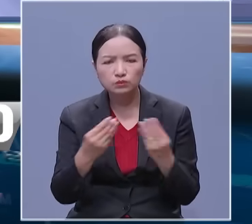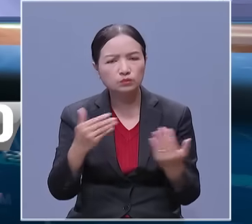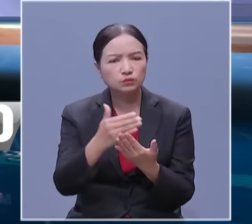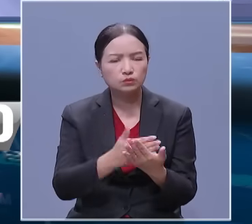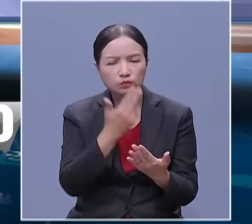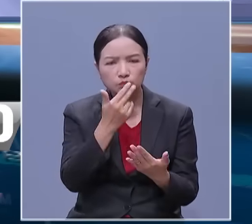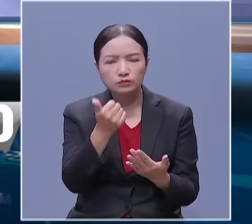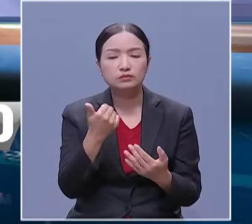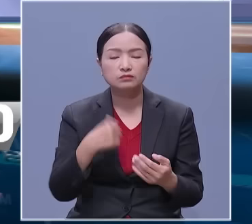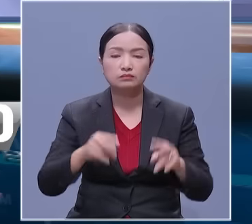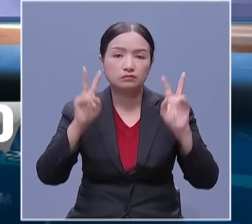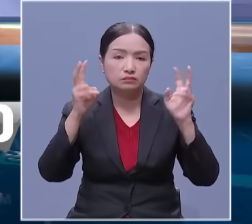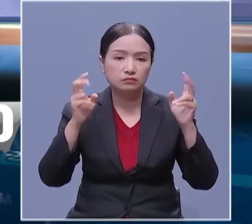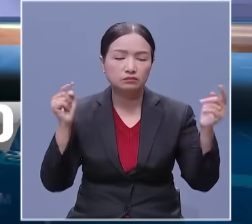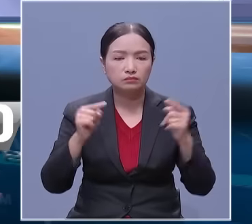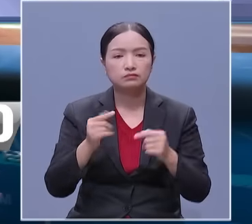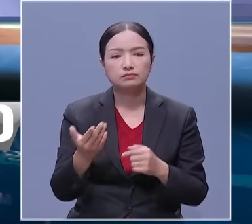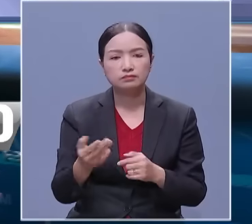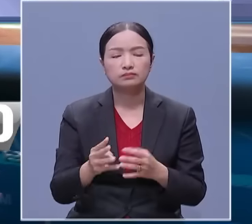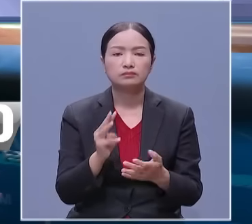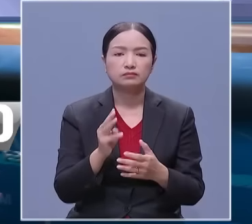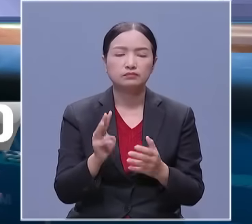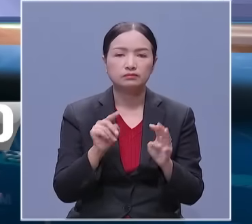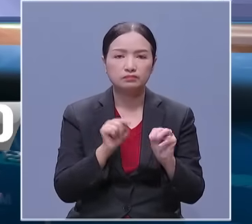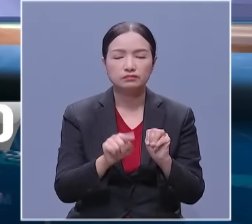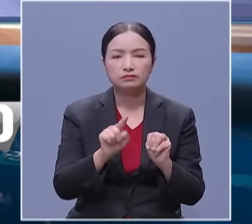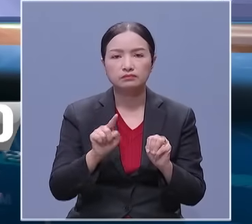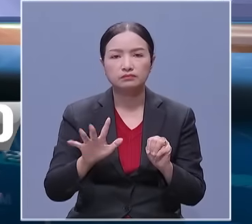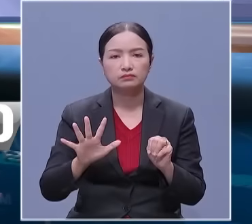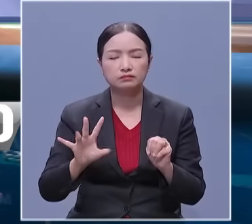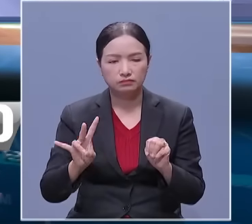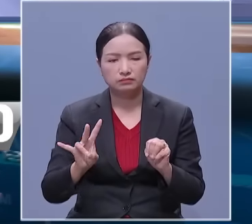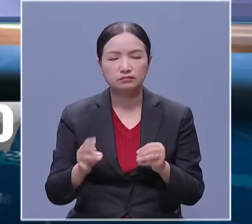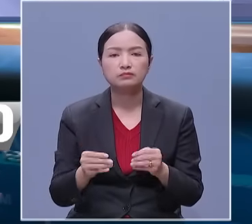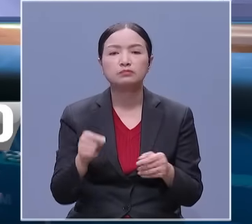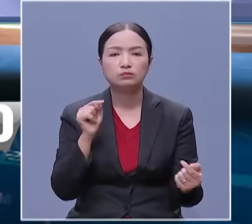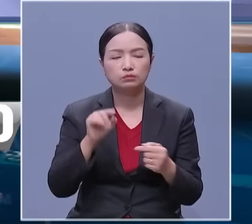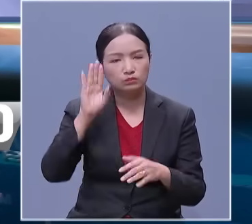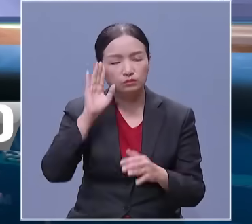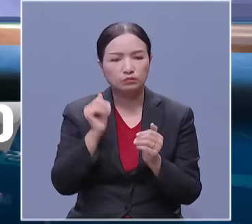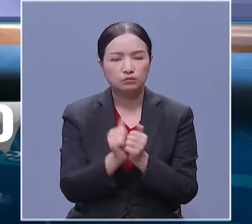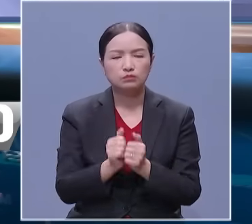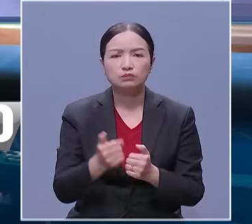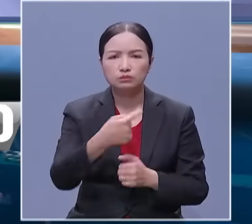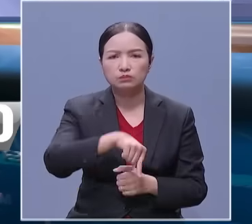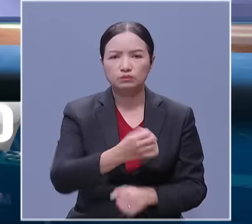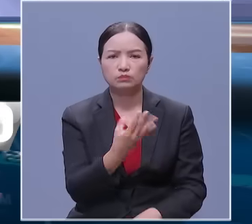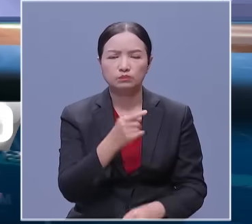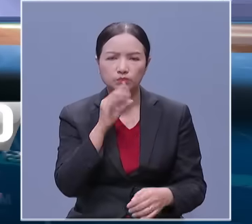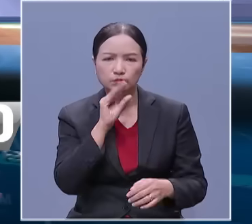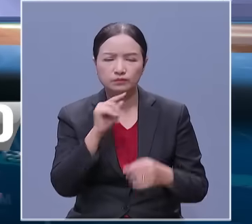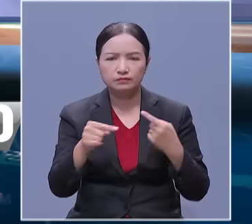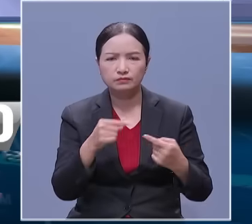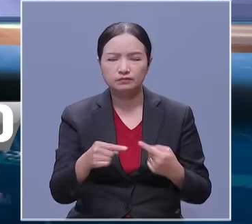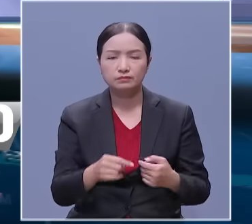ให้ถี่ถ้วนก่อนโดยเฉพาะประเด็นตั้งข้อหามาตรา157กับตำรวจที่อยู่ในที่เกิดเหตุคือหลายคนออกมาวิพากษ์วิจารณ์นะคะว่าเอ๊ะอ